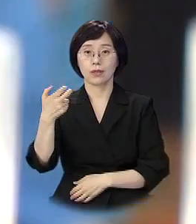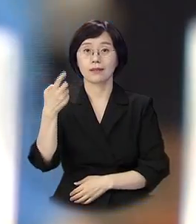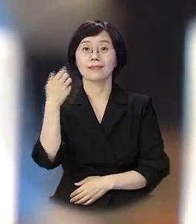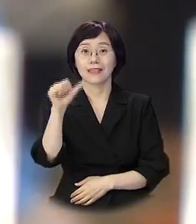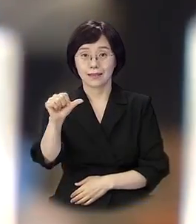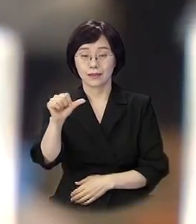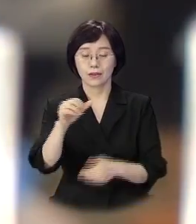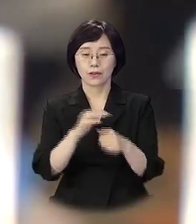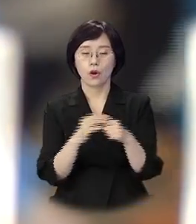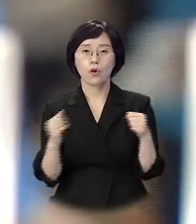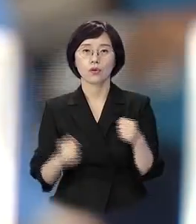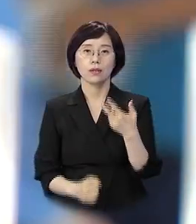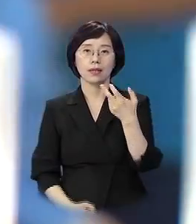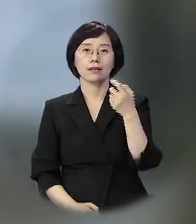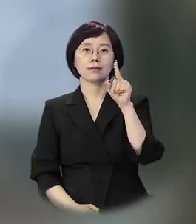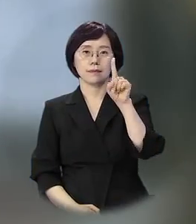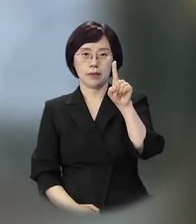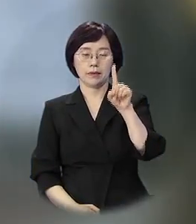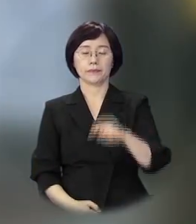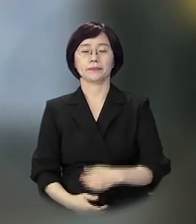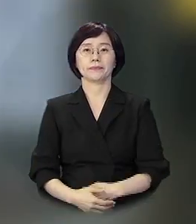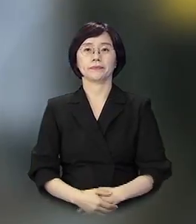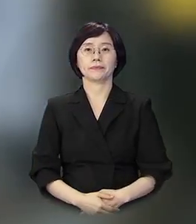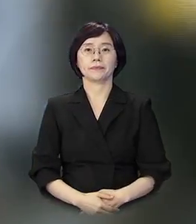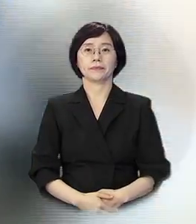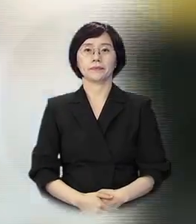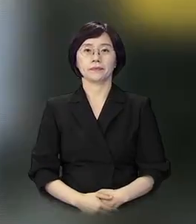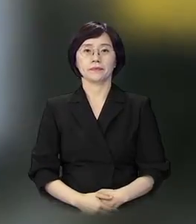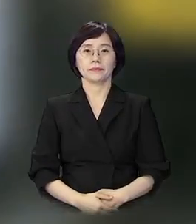5 명 경북 일은 한 명입니다 tbc 박정희 다